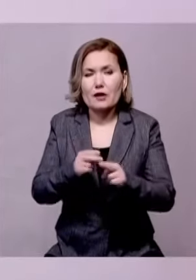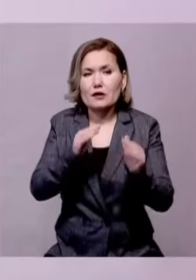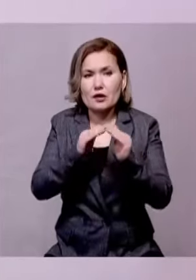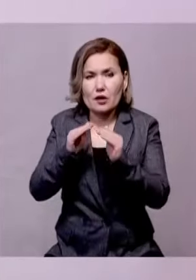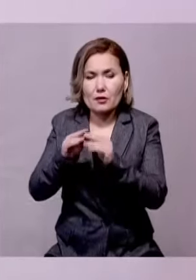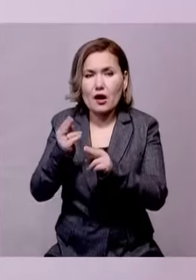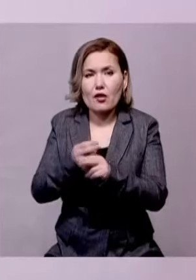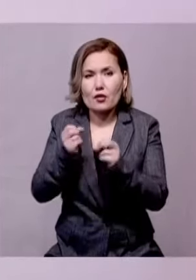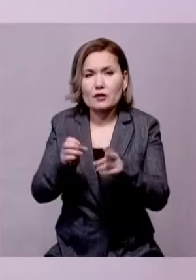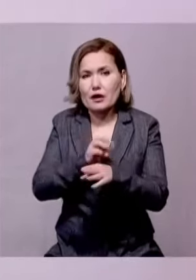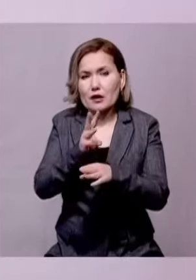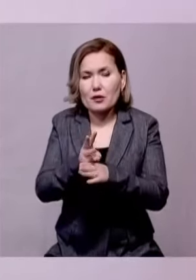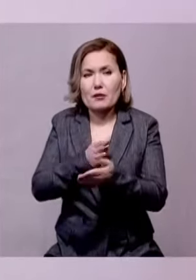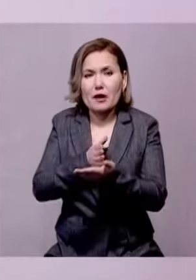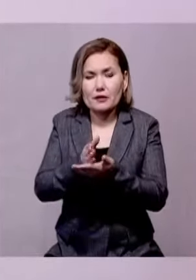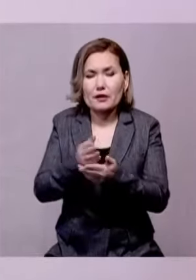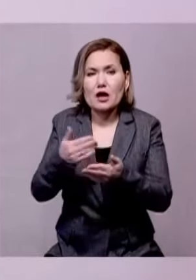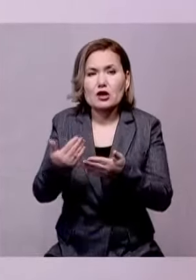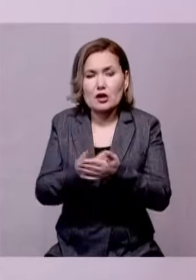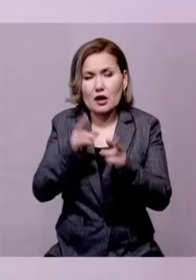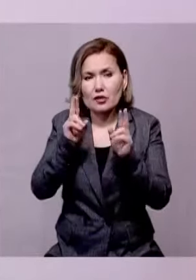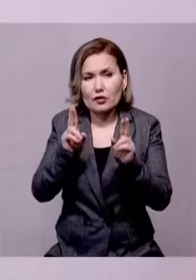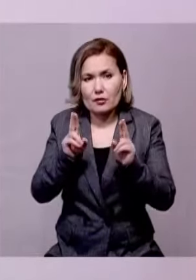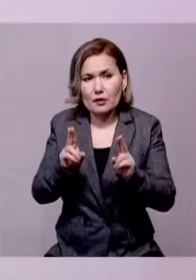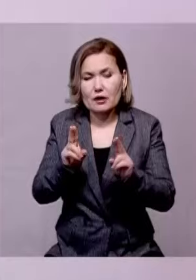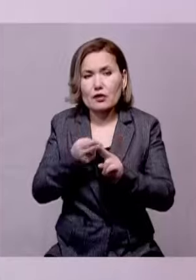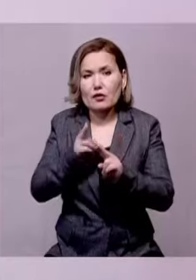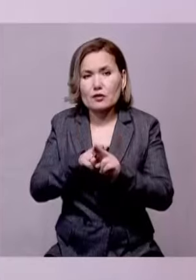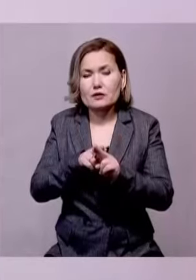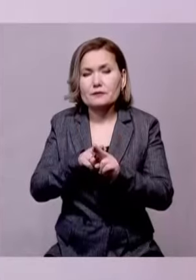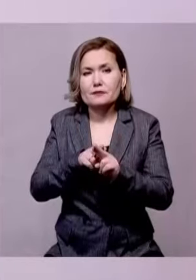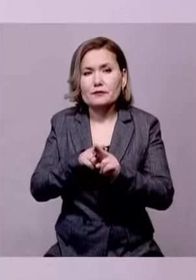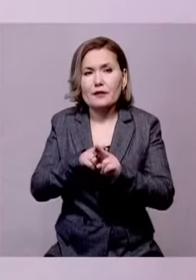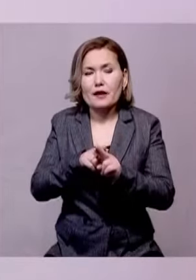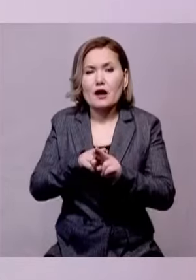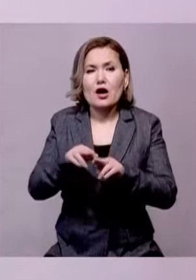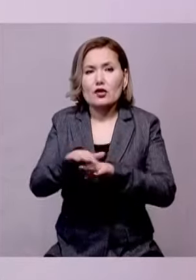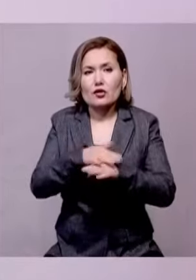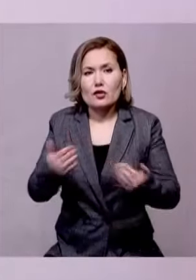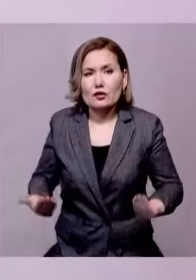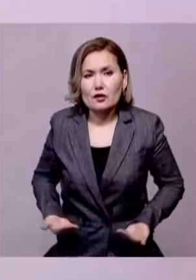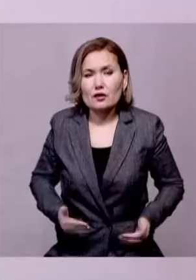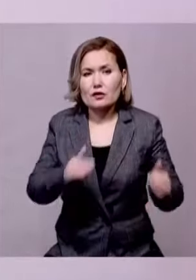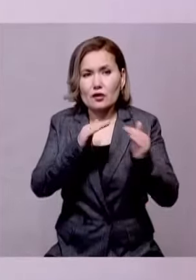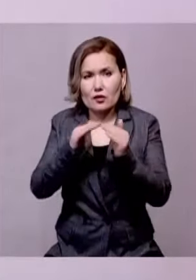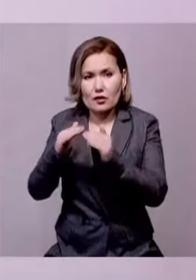оның қауіпсіздігін қамтамасыз етуге бағытталған жаңа нормалар және мына тұрғын үйлерді жалпы